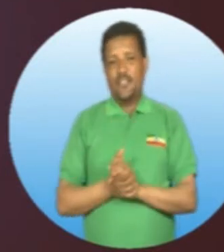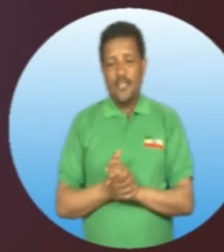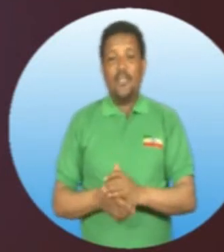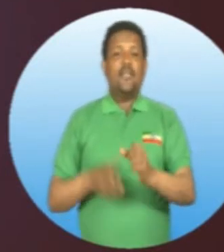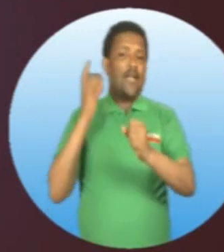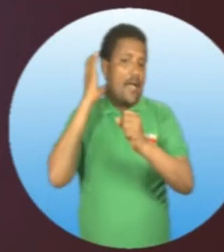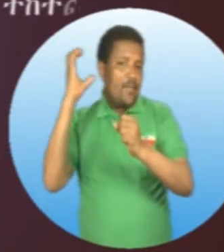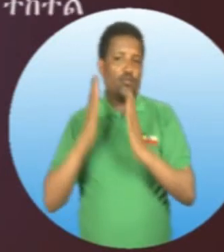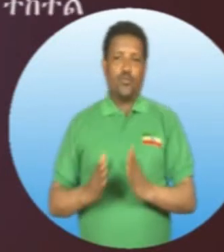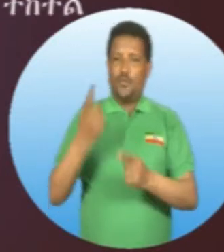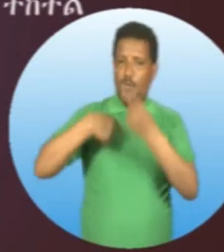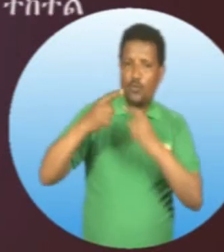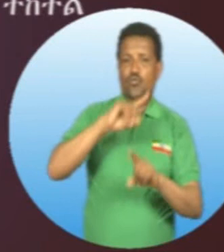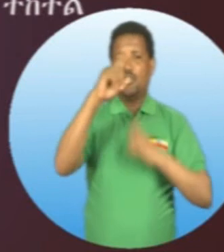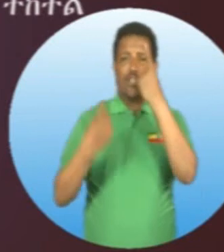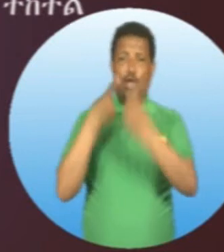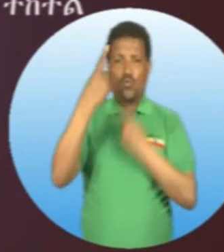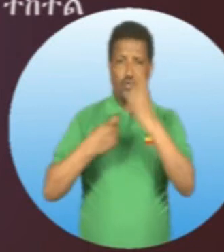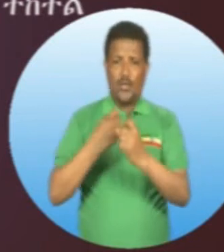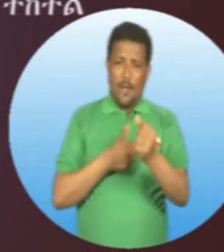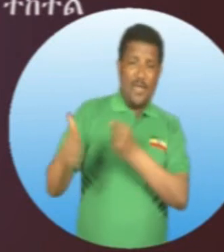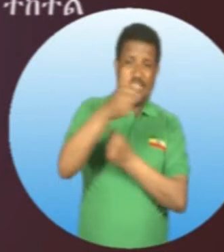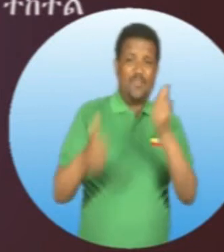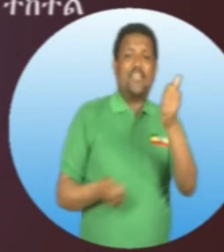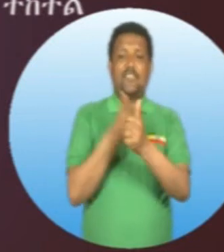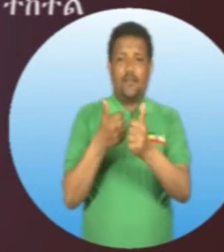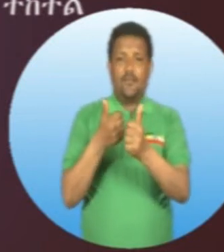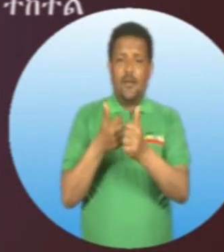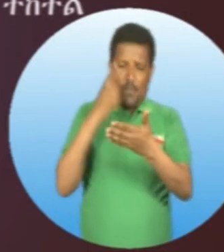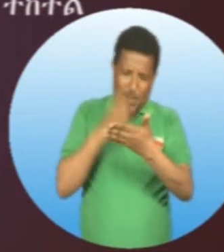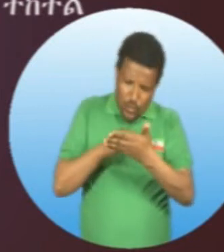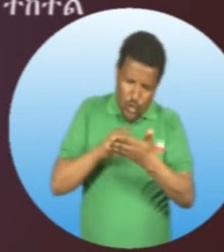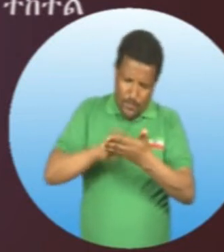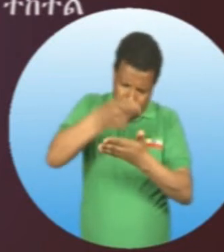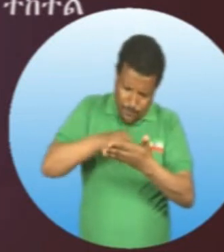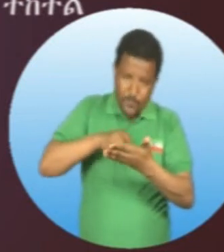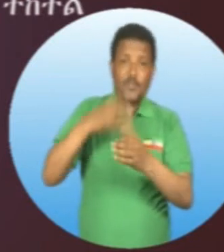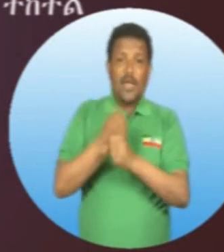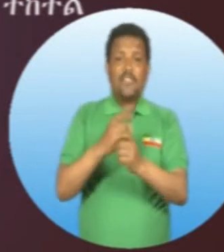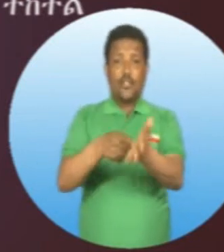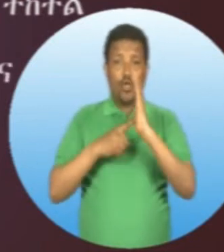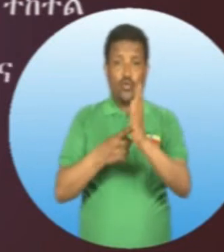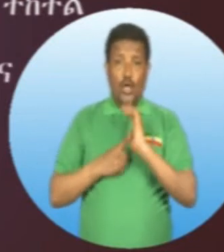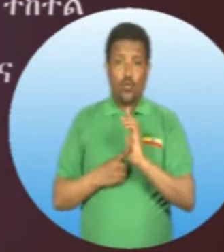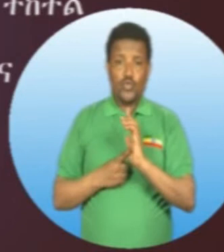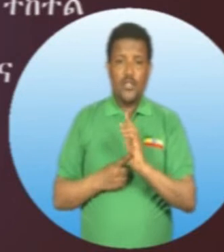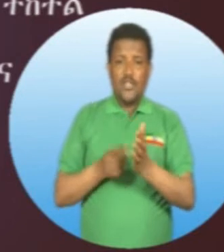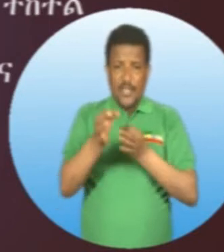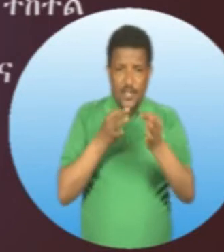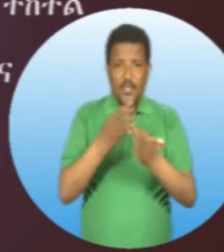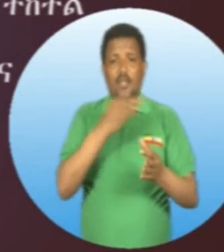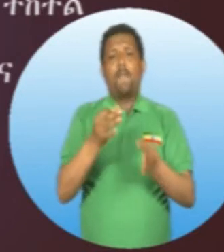ማድረግ፣ ከአድማጭ የሚመጡ ጥያቄዎችን በቅደም ተከተል በማስተዋወሻ መያዝ፣ ለተጠየቁ